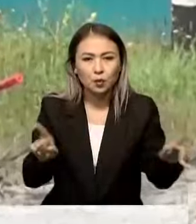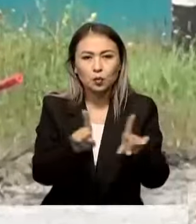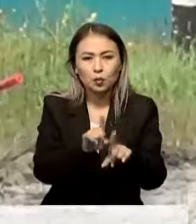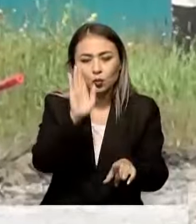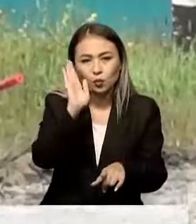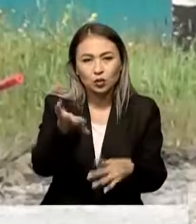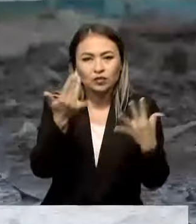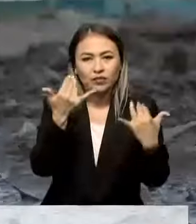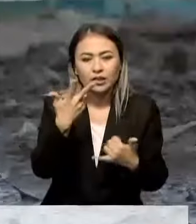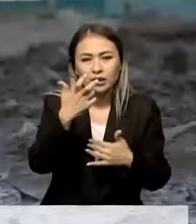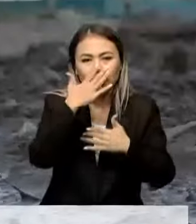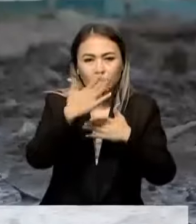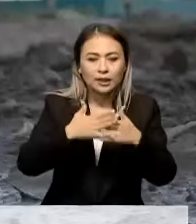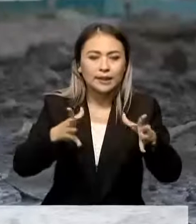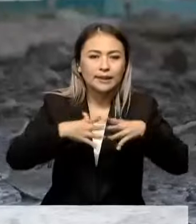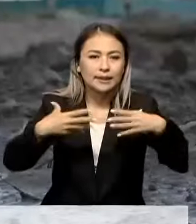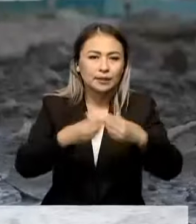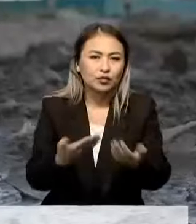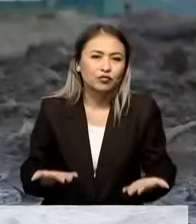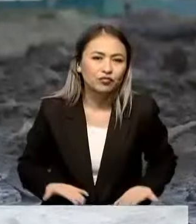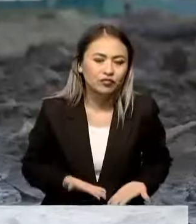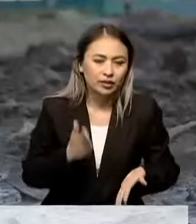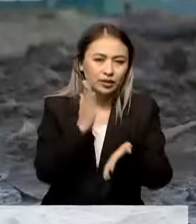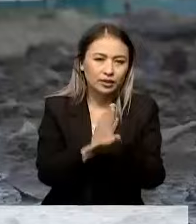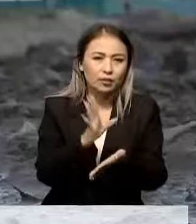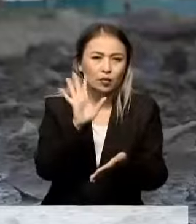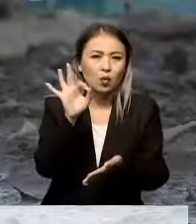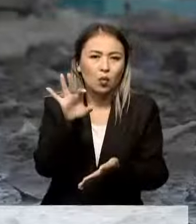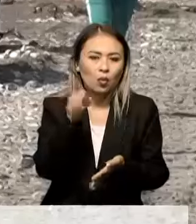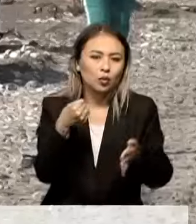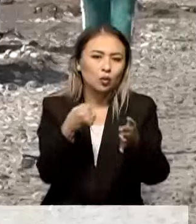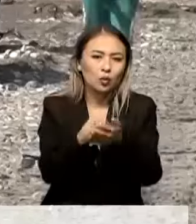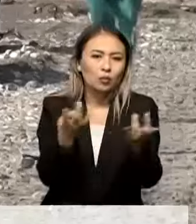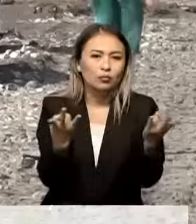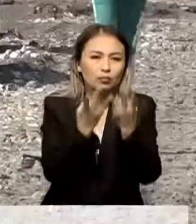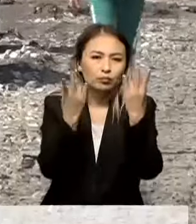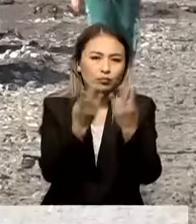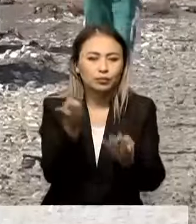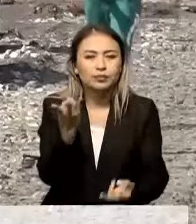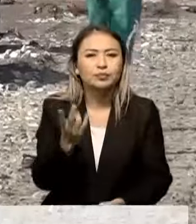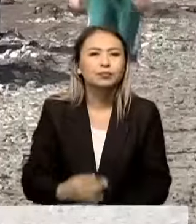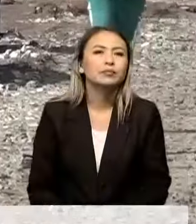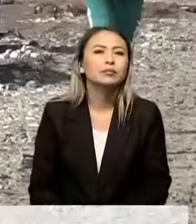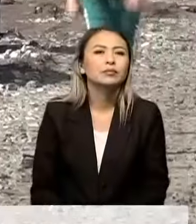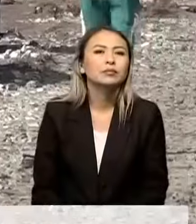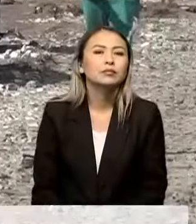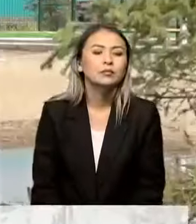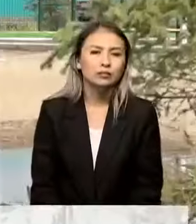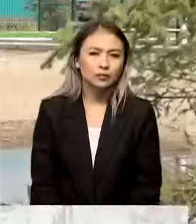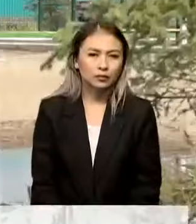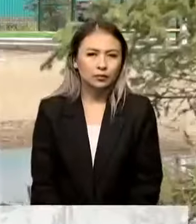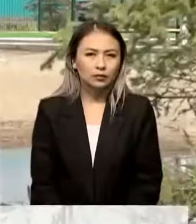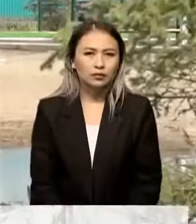Қазір мұнда 300-ге жуық отбасы тұрып жатыр. Қалғаны қазан айына дейін қоныстануы тиіс. Айдарбек Айтмұхамбетұлы, Қуаныш